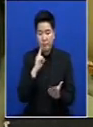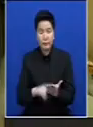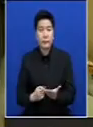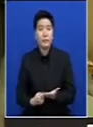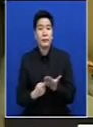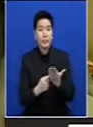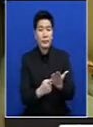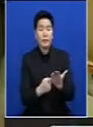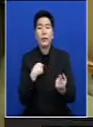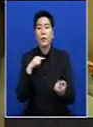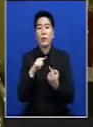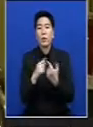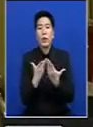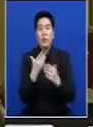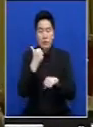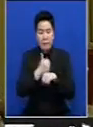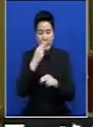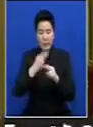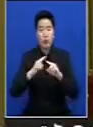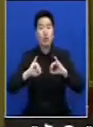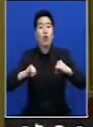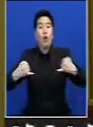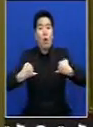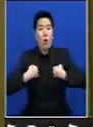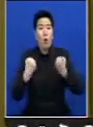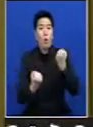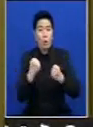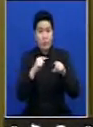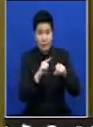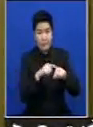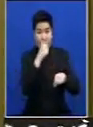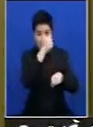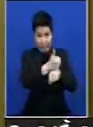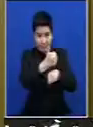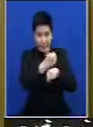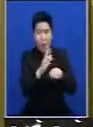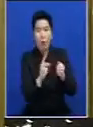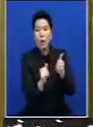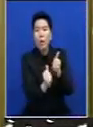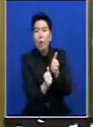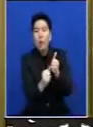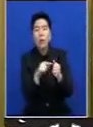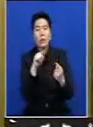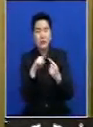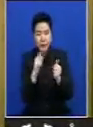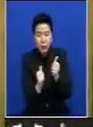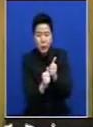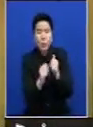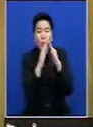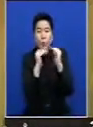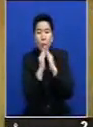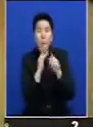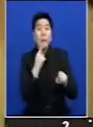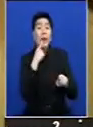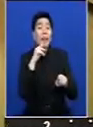ให้สมเด็จช่วงในฐานะผู้มีชื่อครอบครองรถกับพระมหาศาสนมุนีหรือหลวงพี่แป๊ะผู้ช่วยเจ้าอาวาสวัดปาก